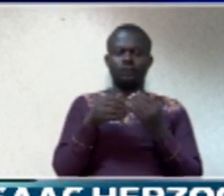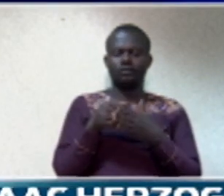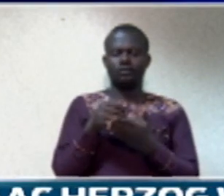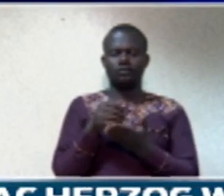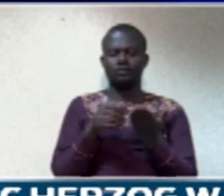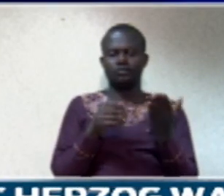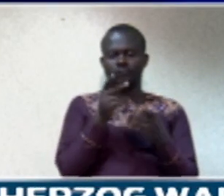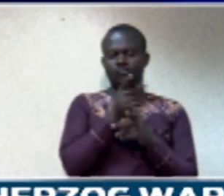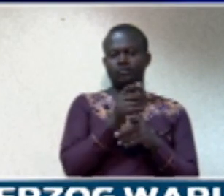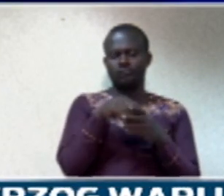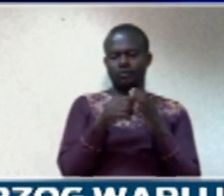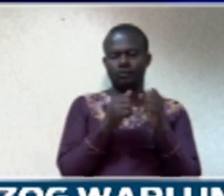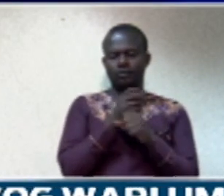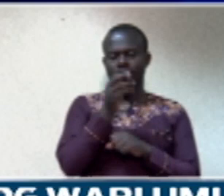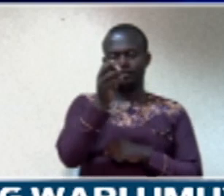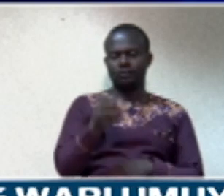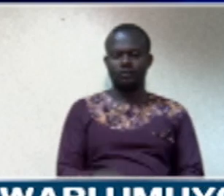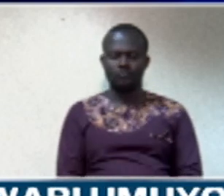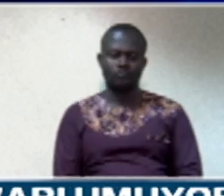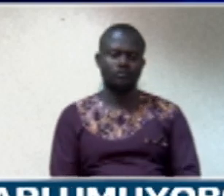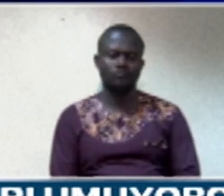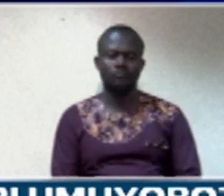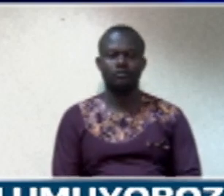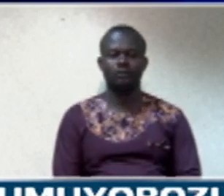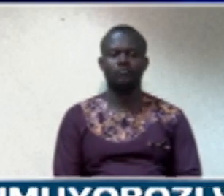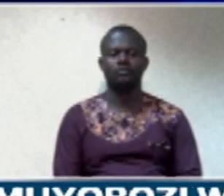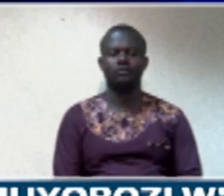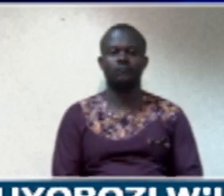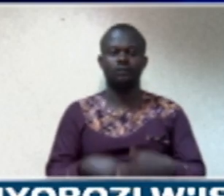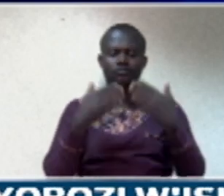byitabwaho muri iyo myaka iri imbere. Muri iyo myaka iri imbere. Jeanette wabyeye tugushimire. Murakoze.